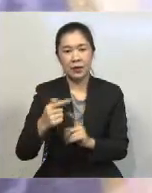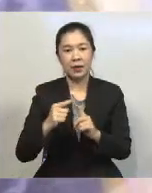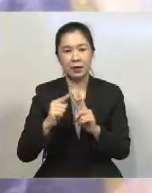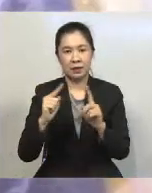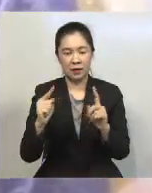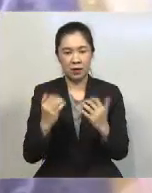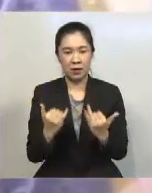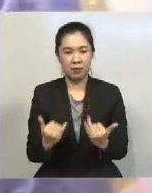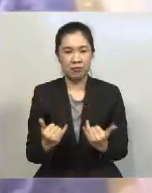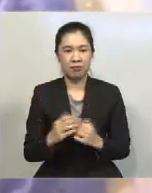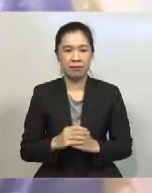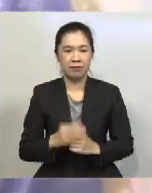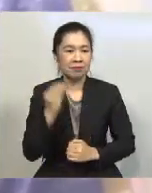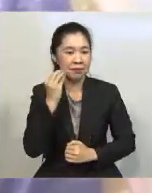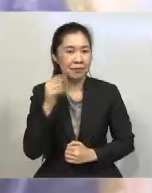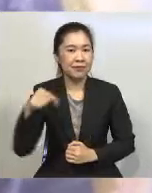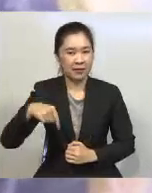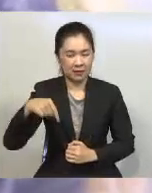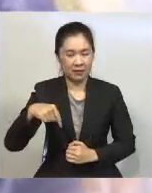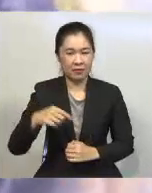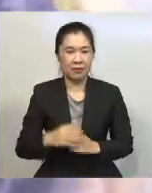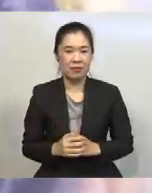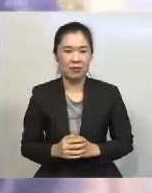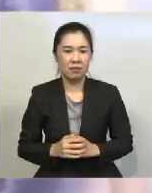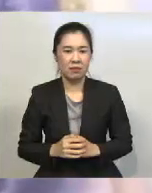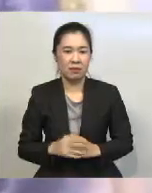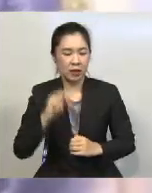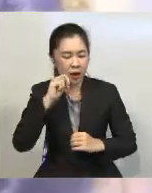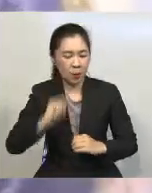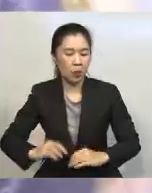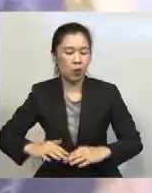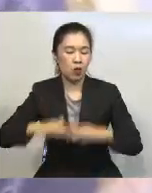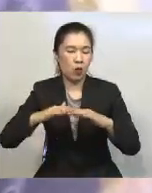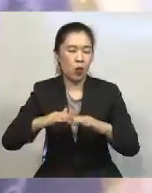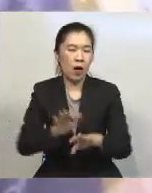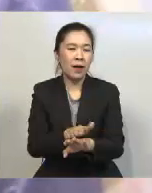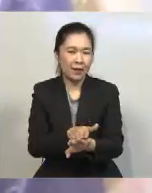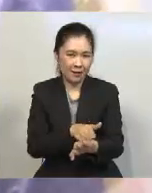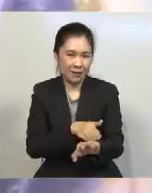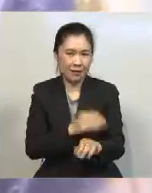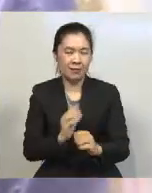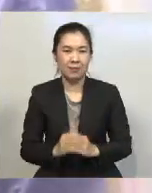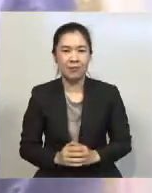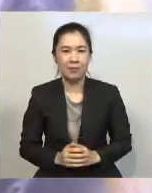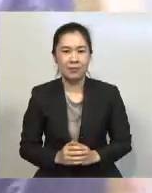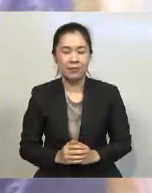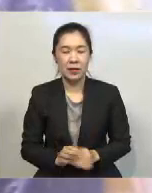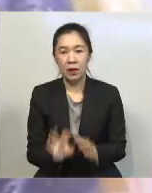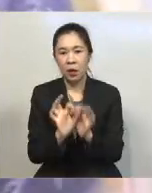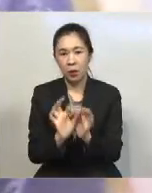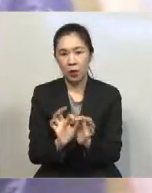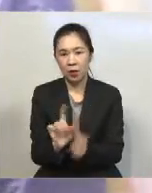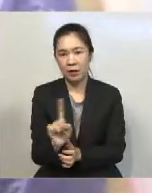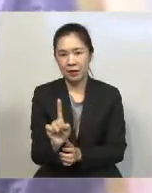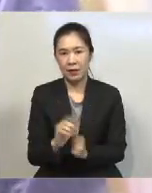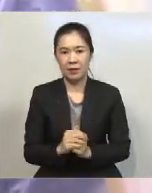ณบ้านกอกตรงจุดนี้นะมีนานการท่วมขังอยู่นานตอนนี้ก็เริ่มระบายไปบ้างนะครับแต่ว่าสิ่งที่น่าห่วงตอนนี้ใน